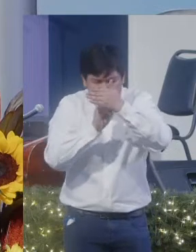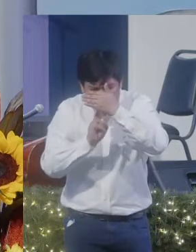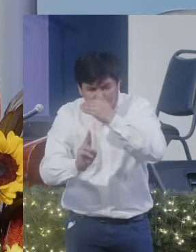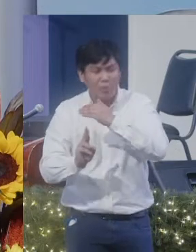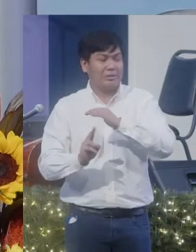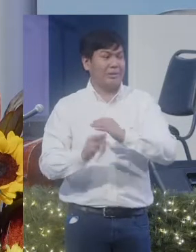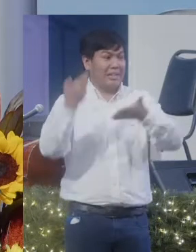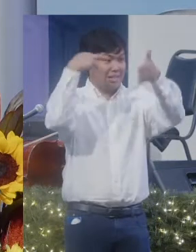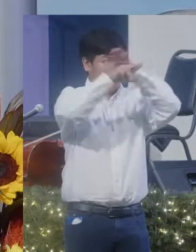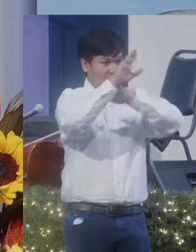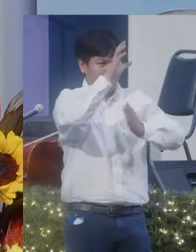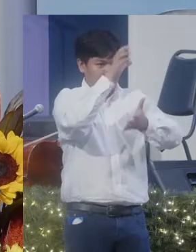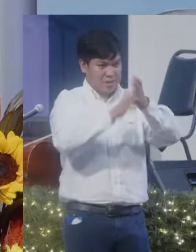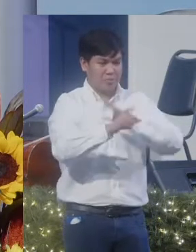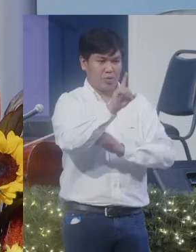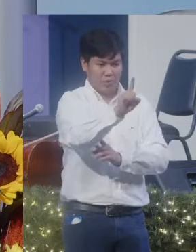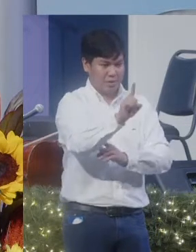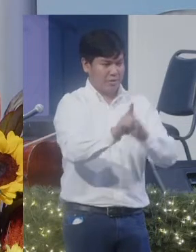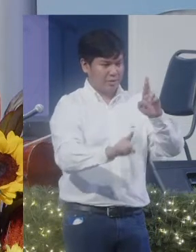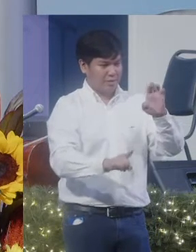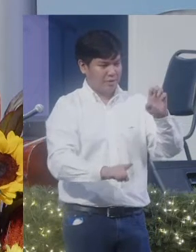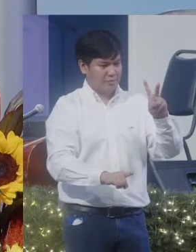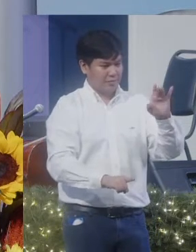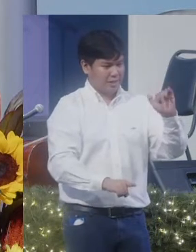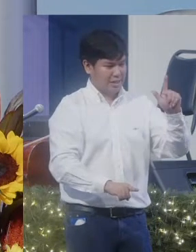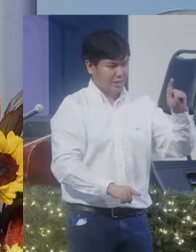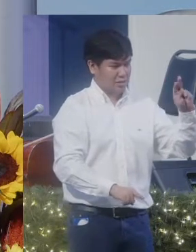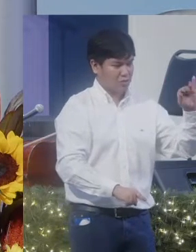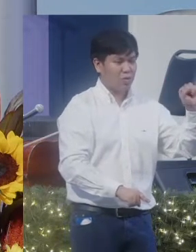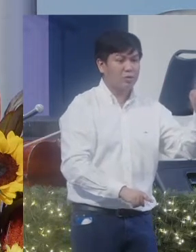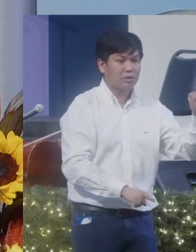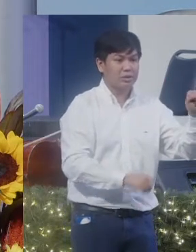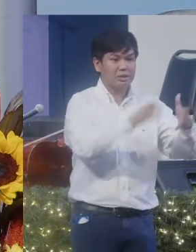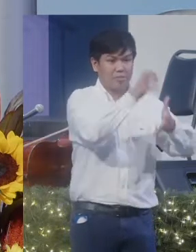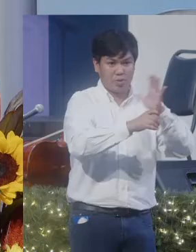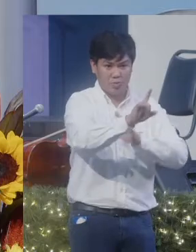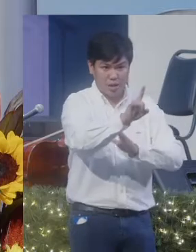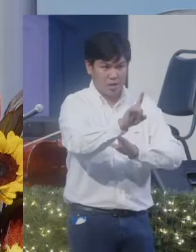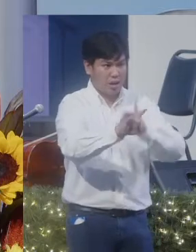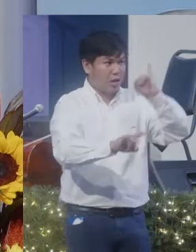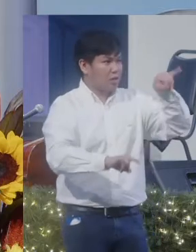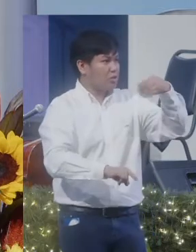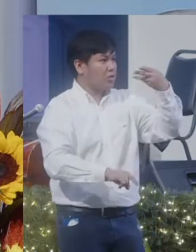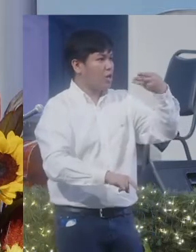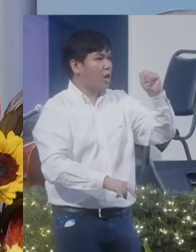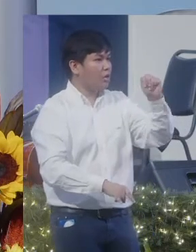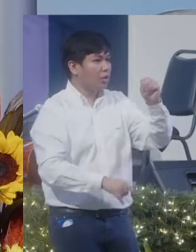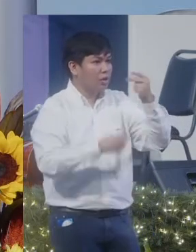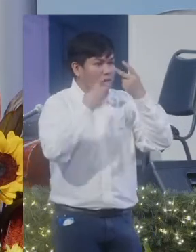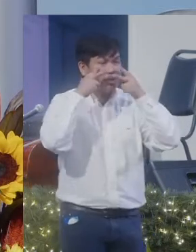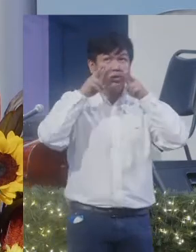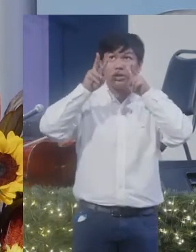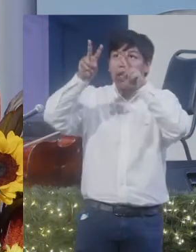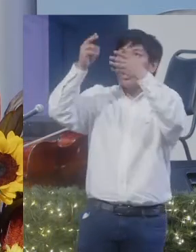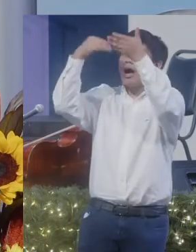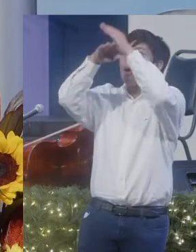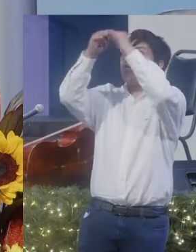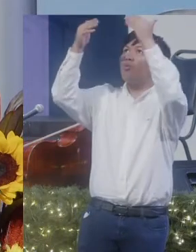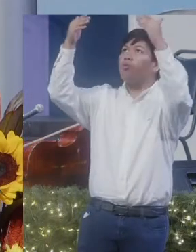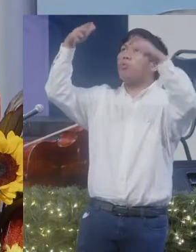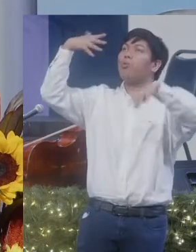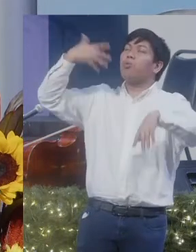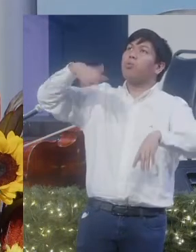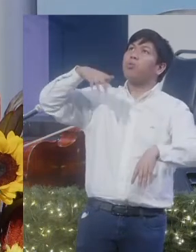niyo sa Revelation sa chapter 1, sa verse 17, nung makita ni John yung picture ng ating Panginoon